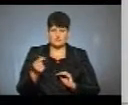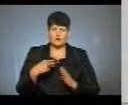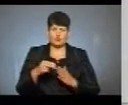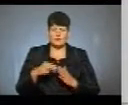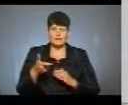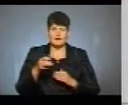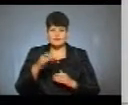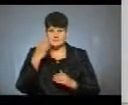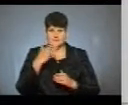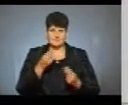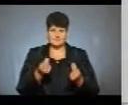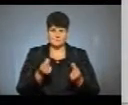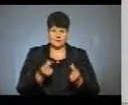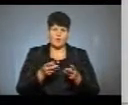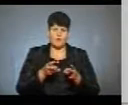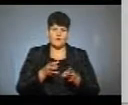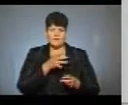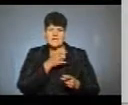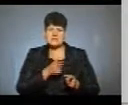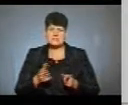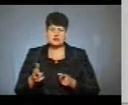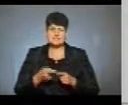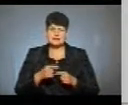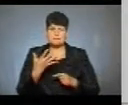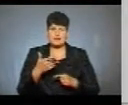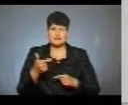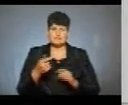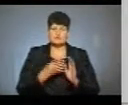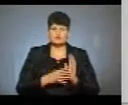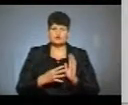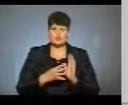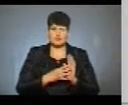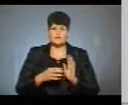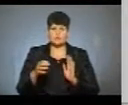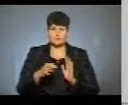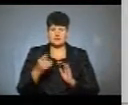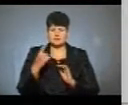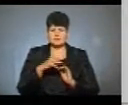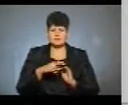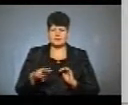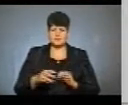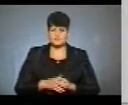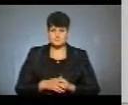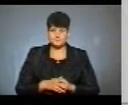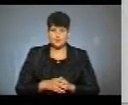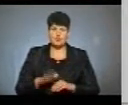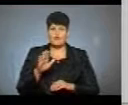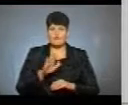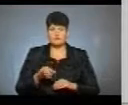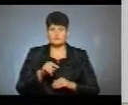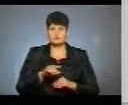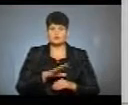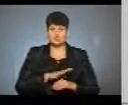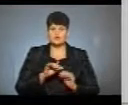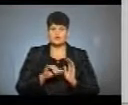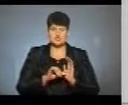за літньою ціною на опалювальний сезон. Це 5 гривень 99 копійок за метр кубічний. У вересні він коштував